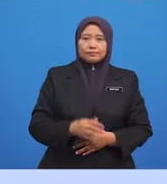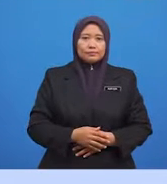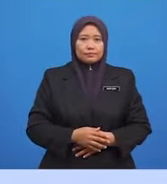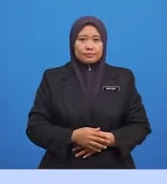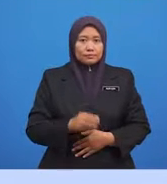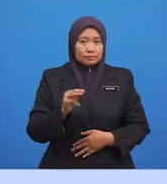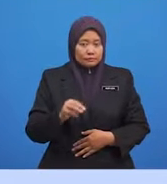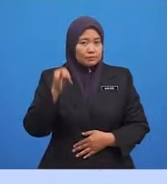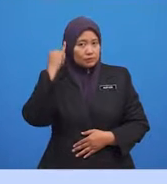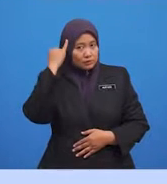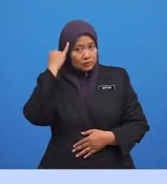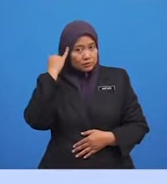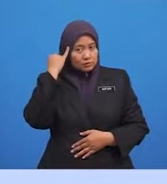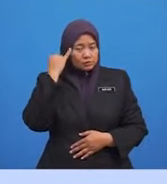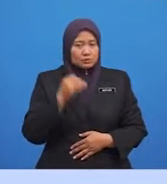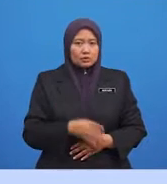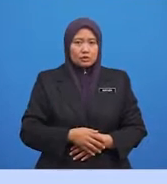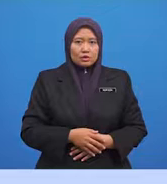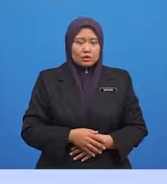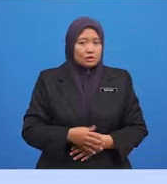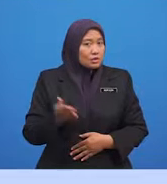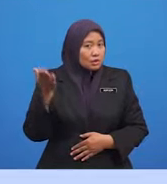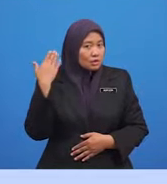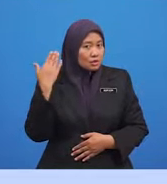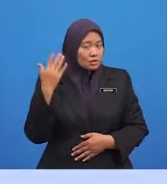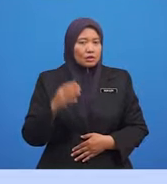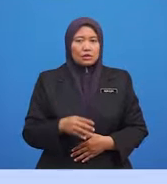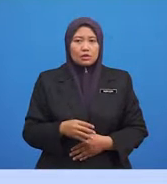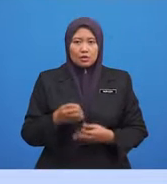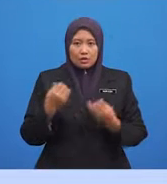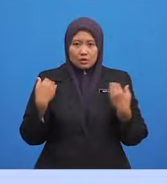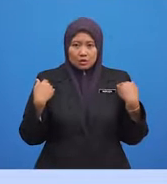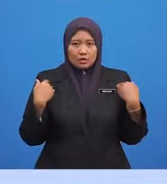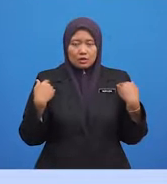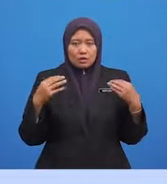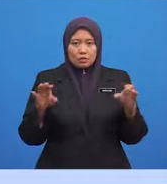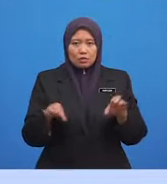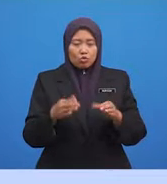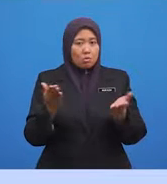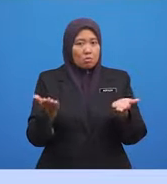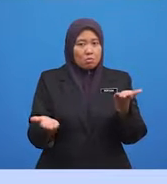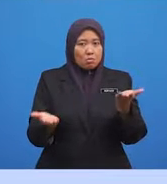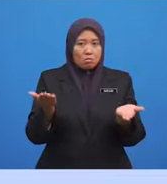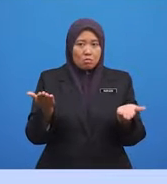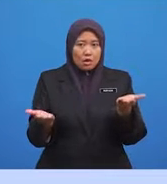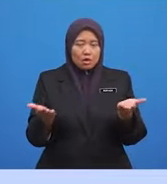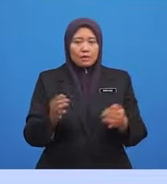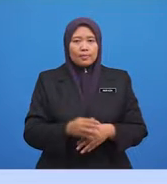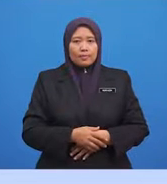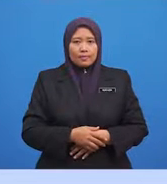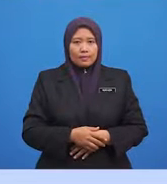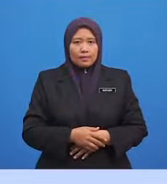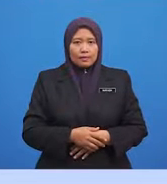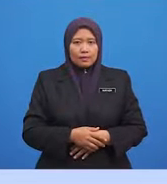Murid-murid, ingat lagi tidak? Sebentar tadi, cikgu ada membuat perbandingan antara